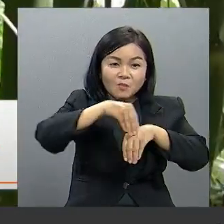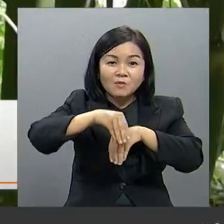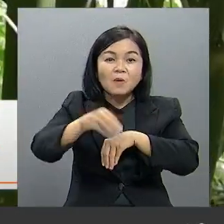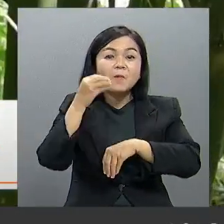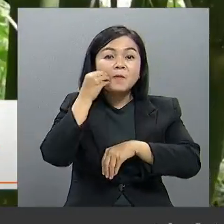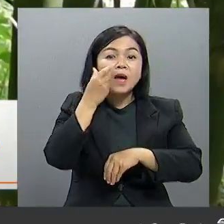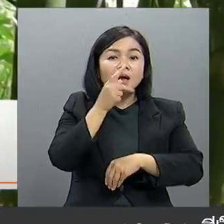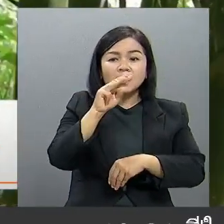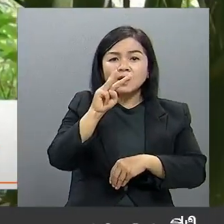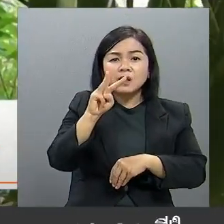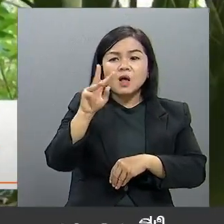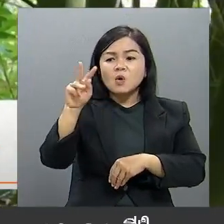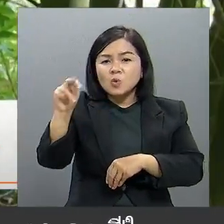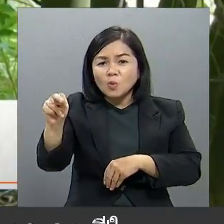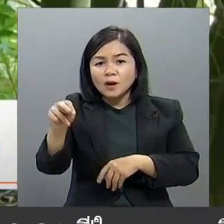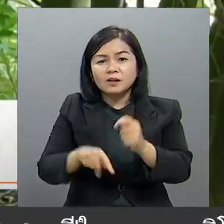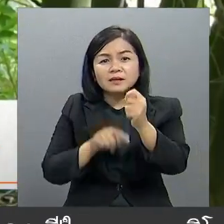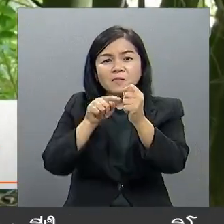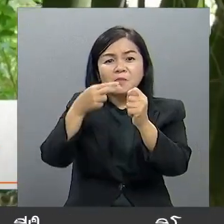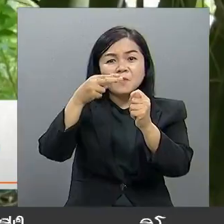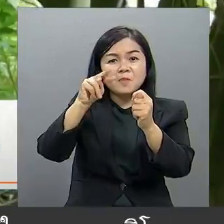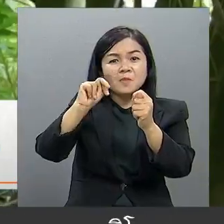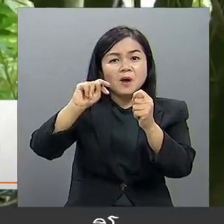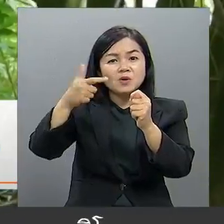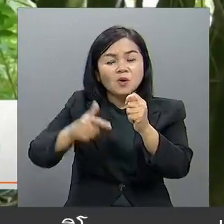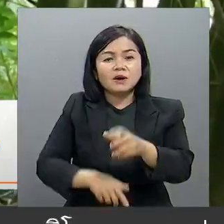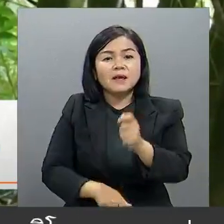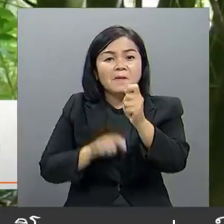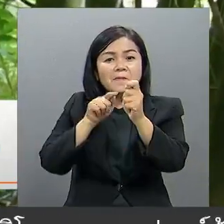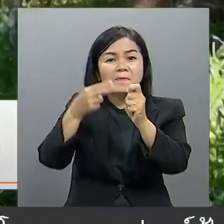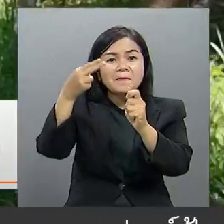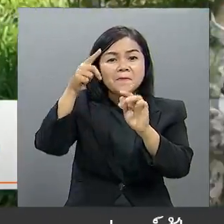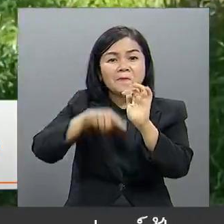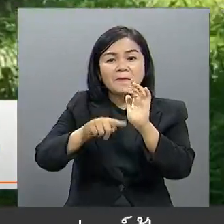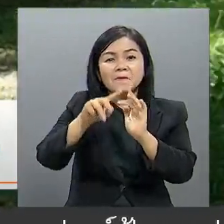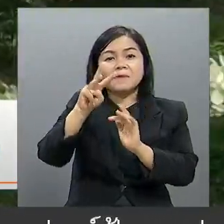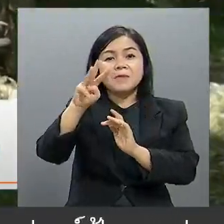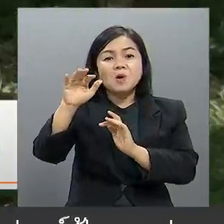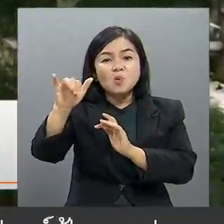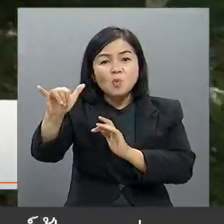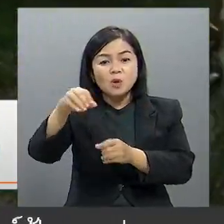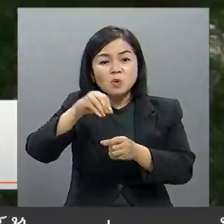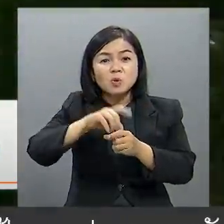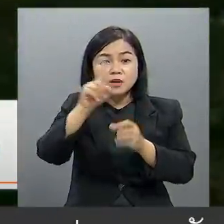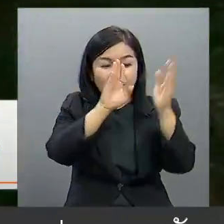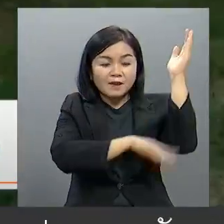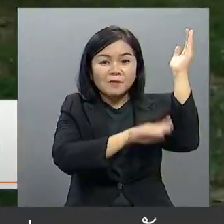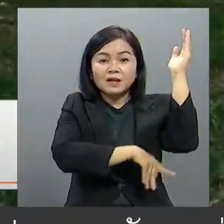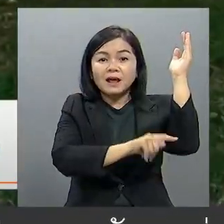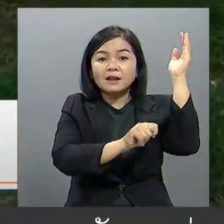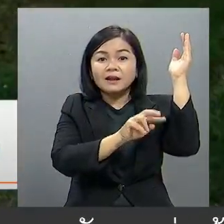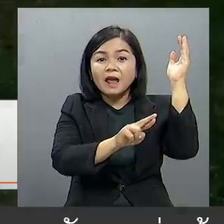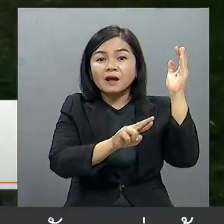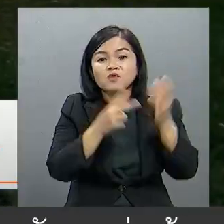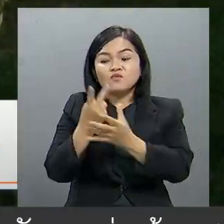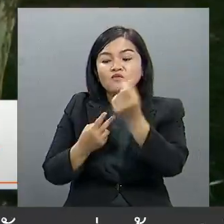ยบนะคะตามบนหนองชั้งแล่น อำเภอห้วยยอดจังหวดรังค่ะซึงเจาของกคือ 2 สามีพรรยาก็คือคุณอนุวัติไก